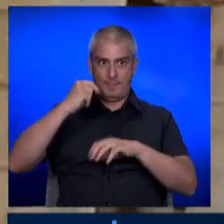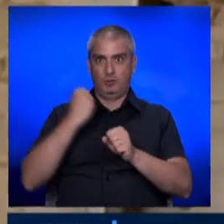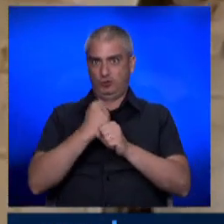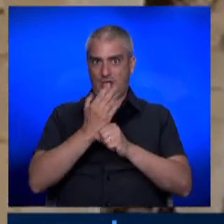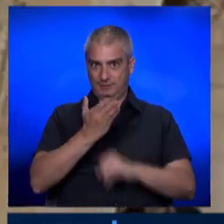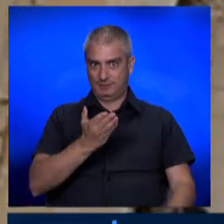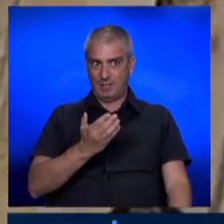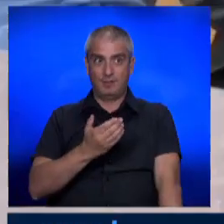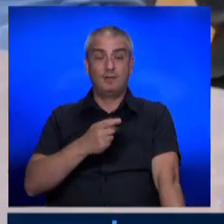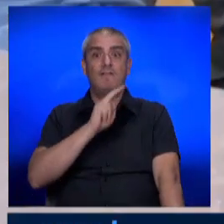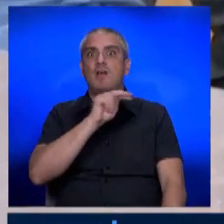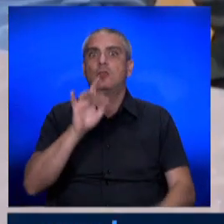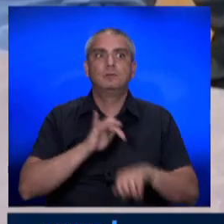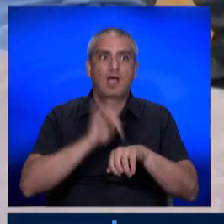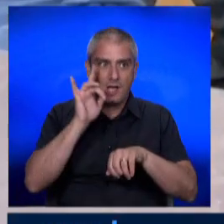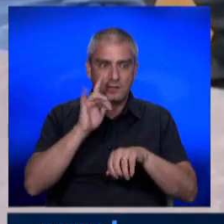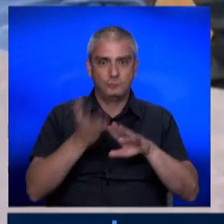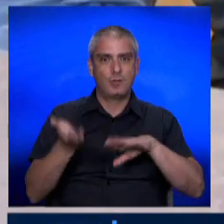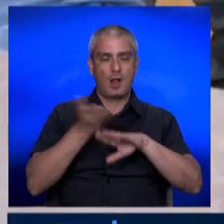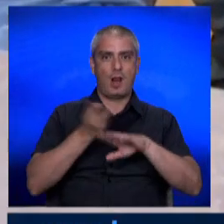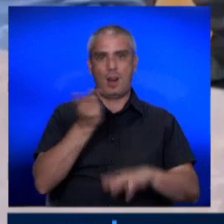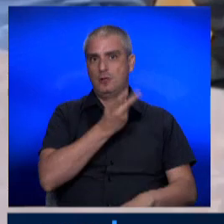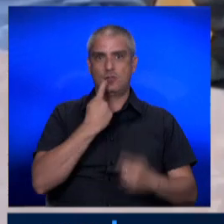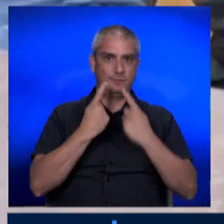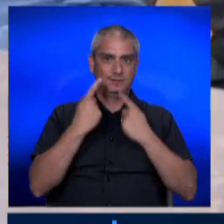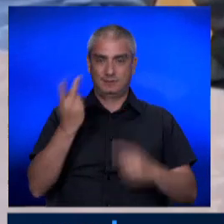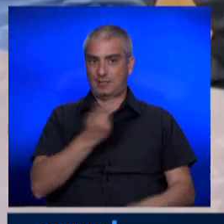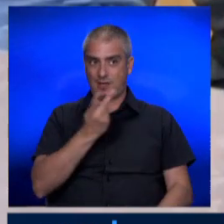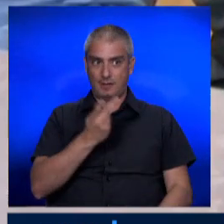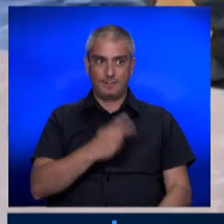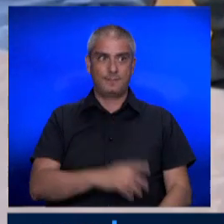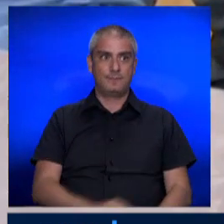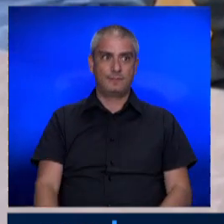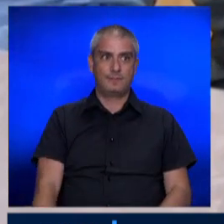אליה, והנושא הנפיץ עלה בשיחה בין השניים.